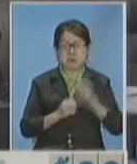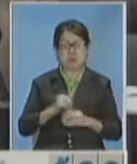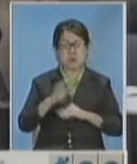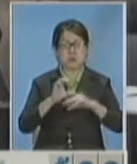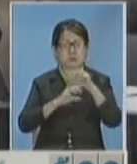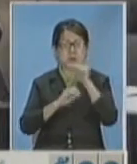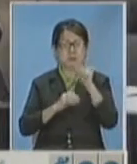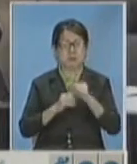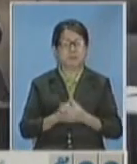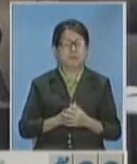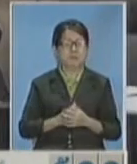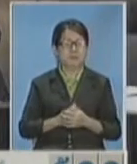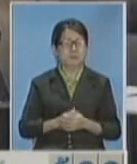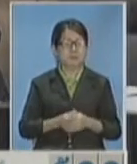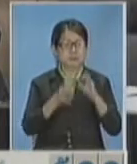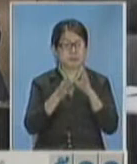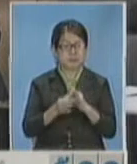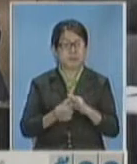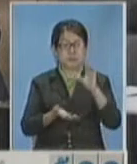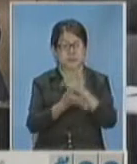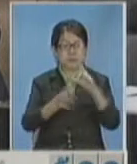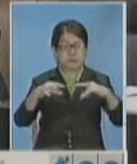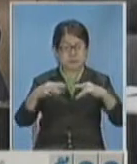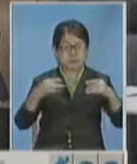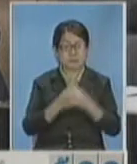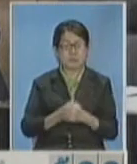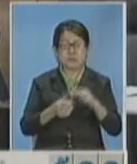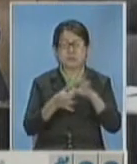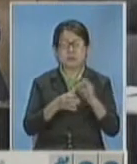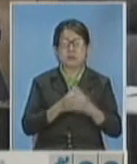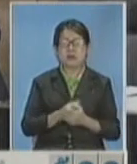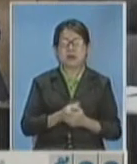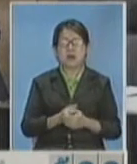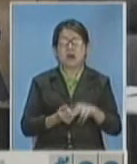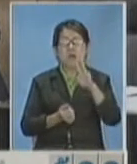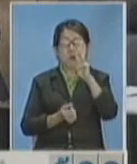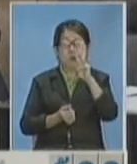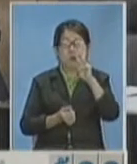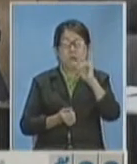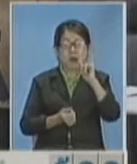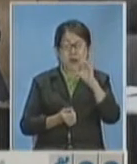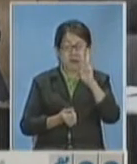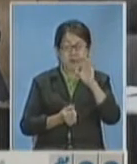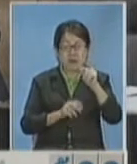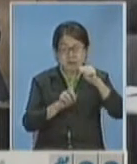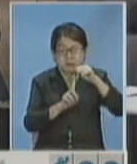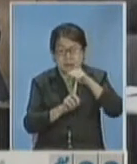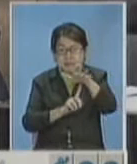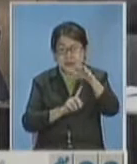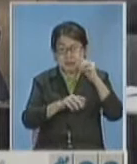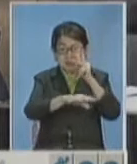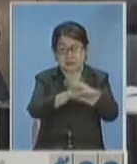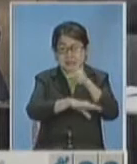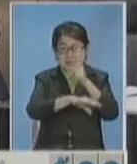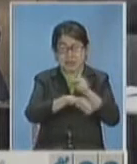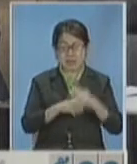การนี้อีกประเด็นหนึ่งนะคะเรื่องของการจัดงบประมาณไม่สมดุลเรื่องของค่า Wi-Fi ค่ะค่าเรื่องของการสนับสนุนโครงการคอมพิวเต